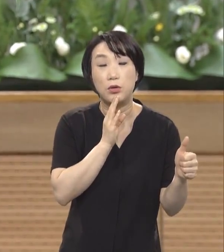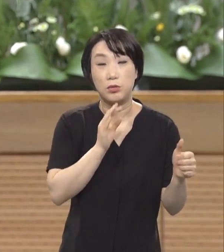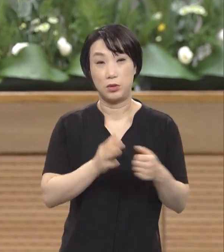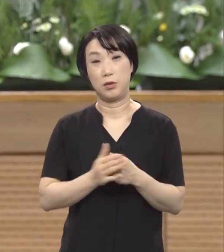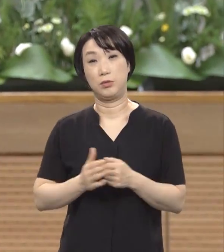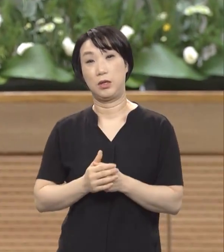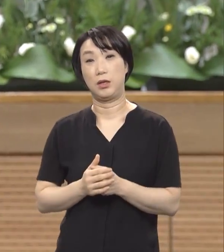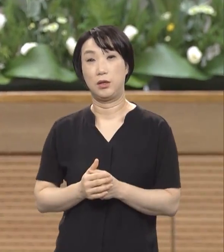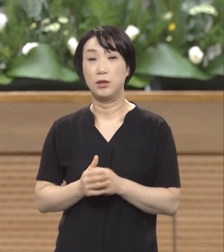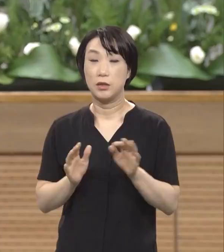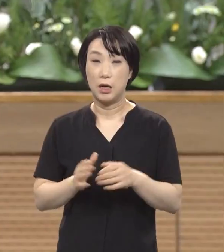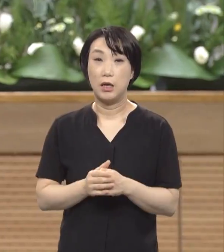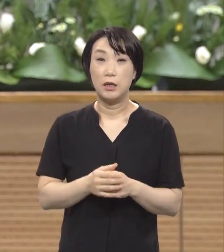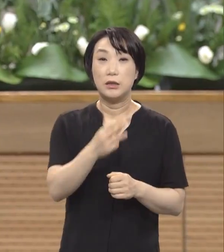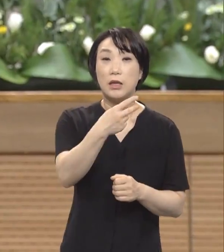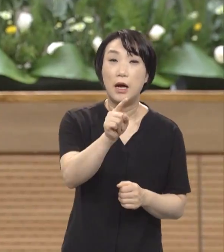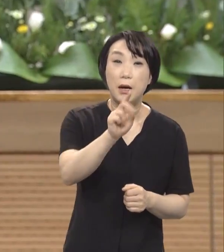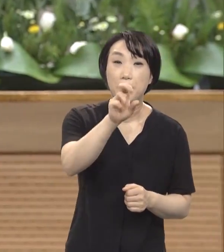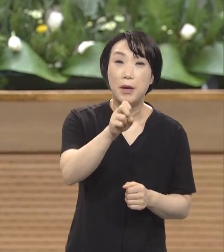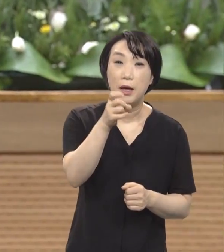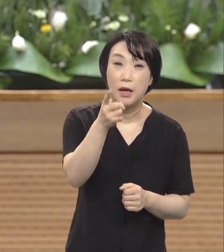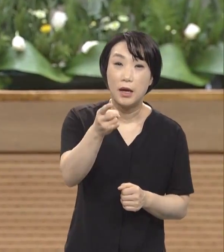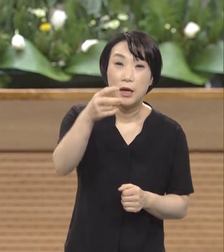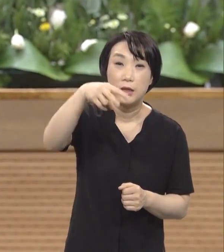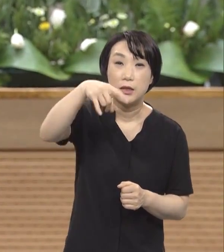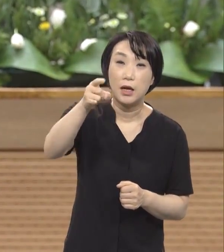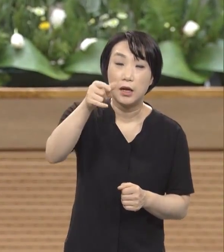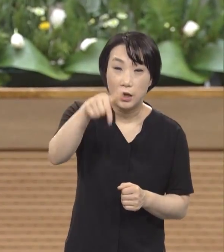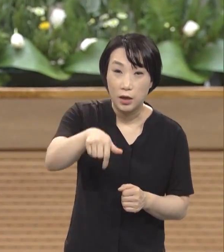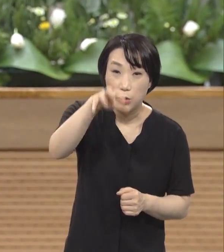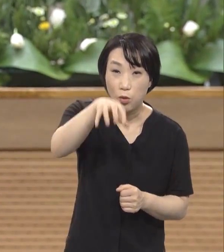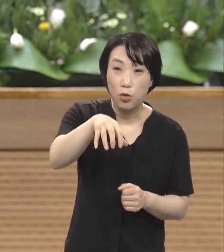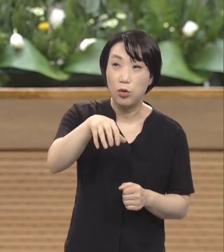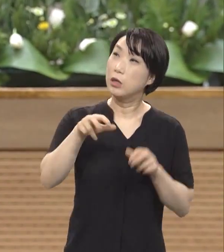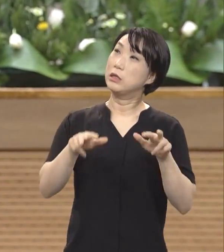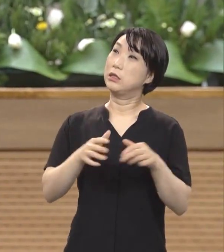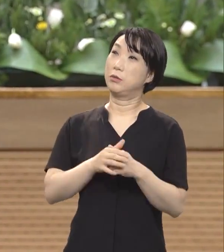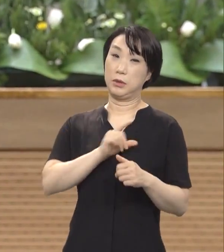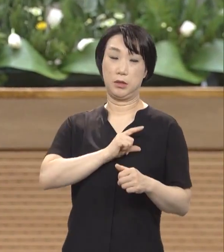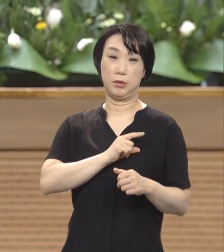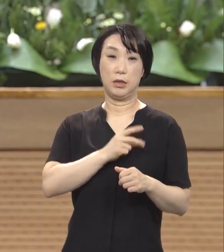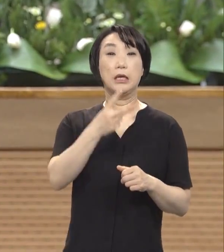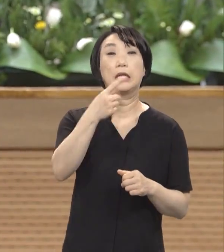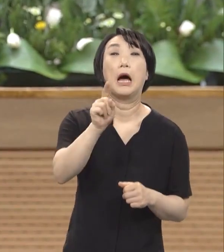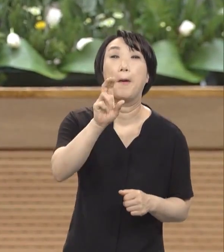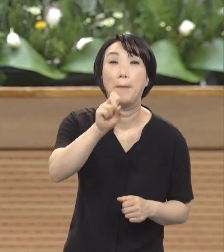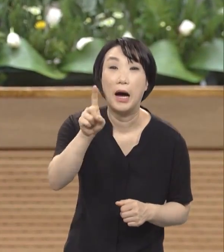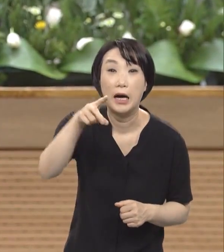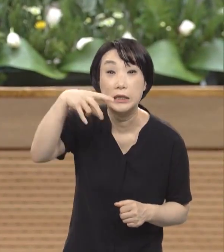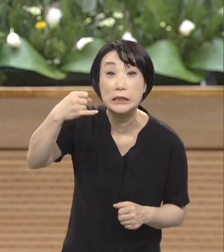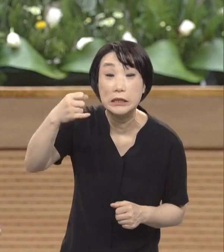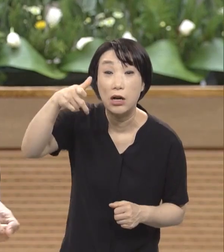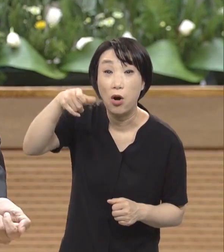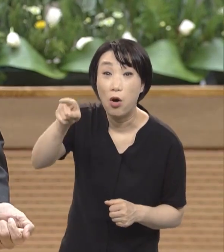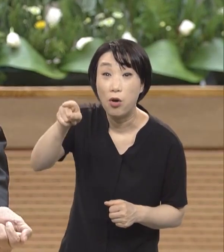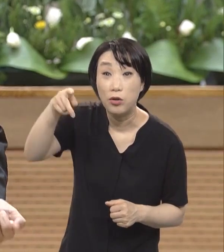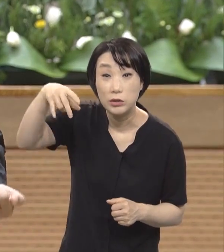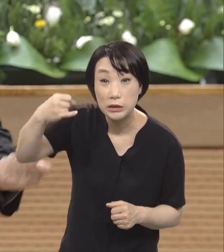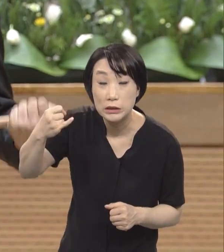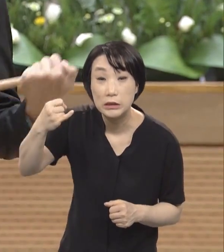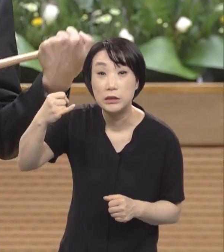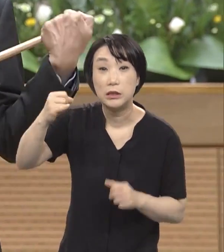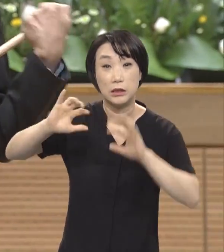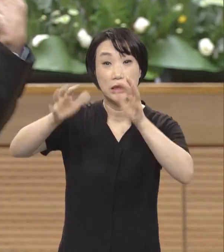그래서 다메섹으로, 지금 다메스커스 그저 시리아 수도